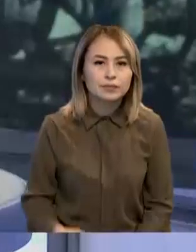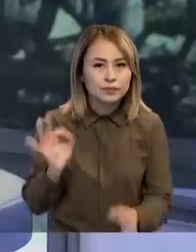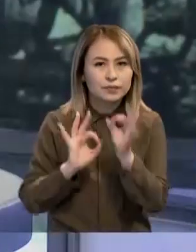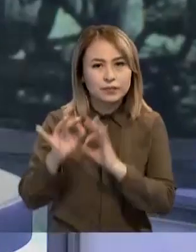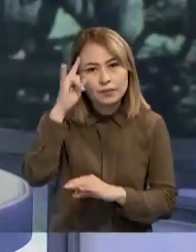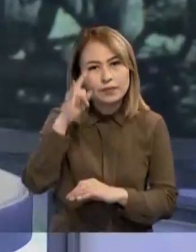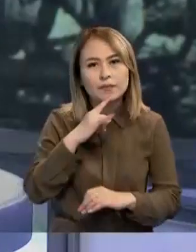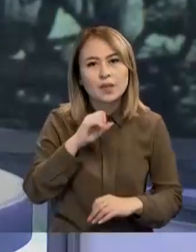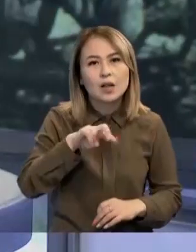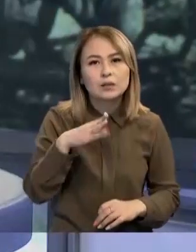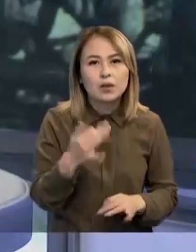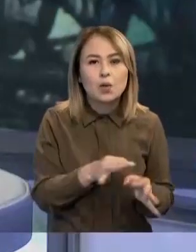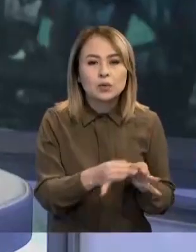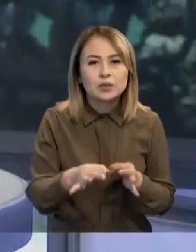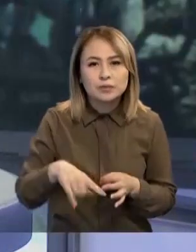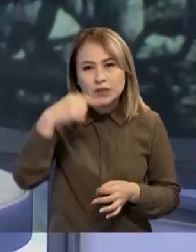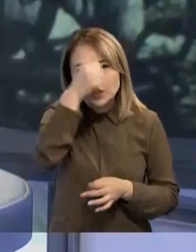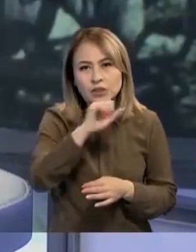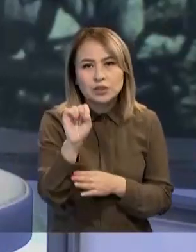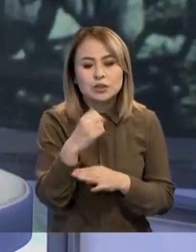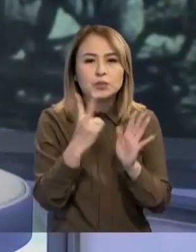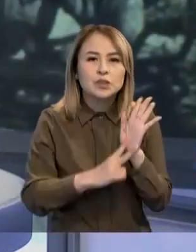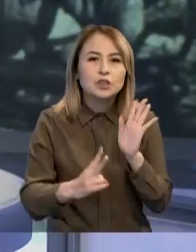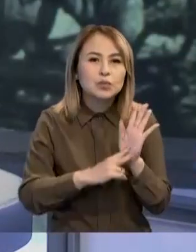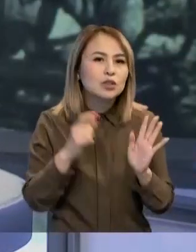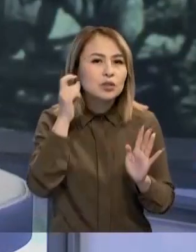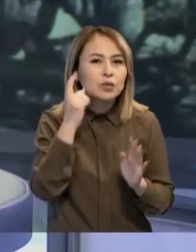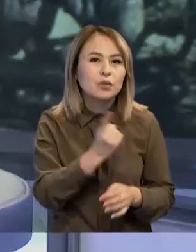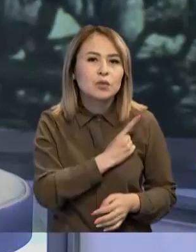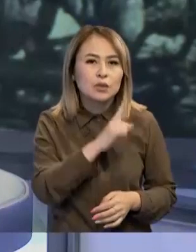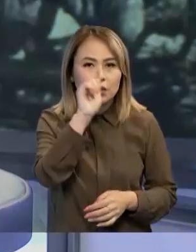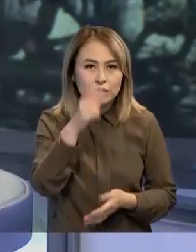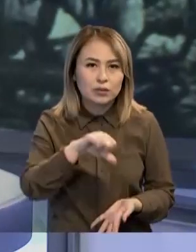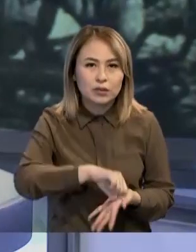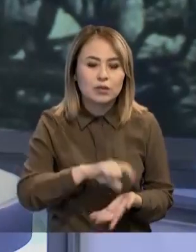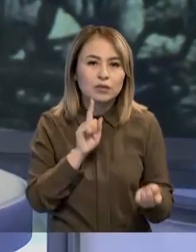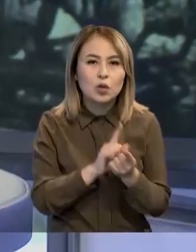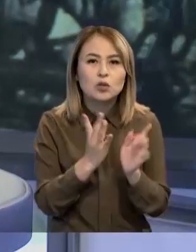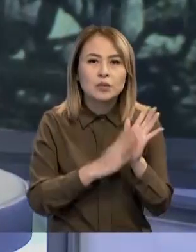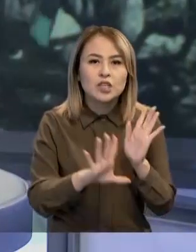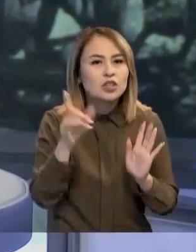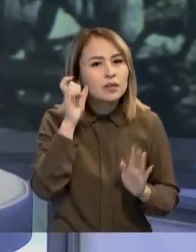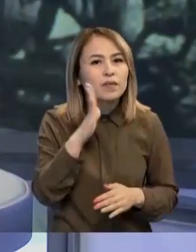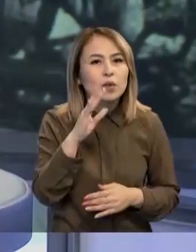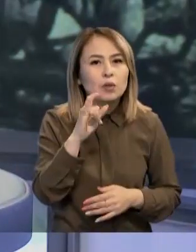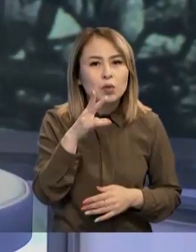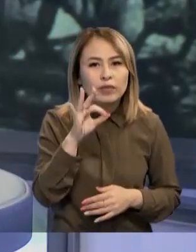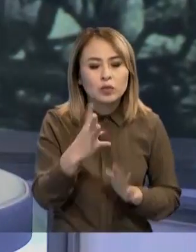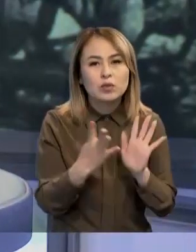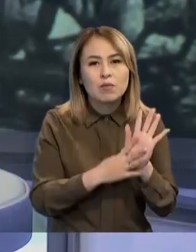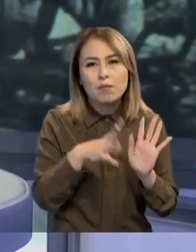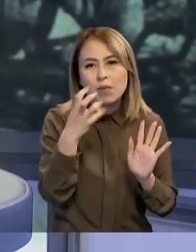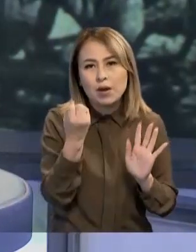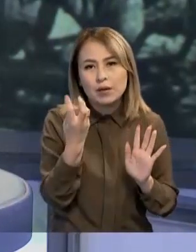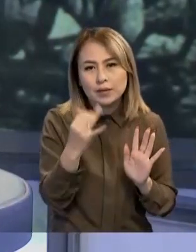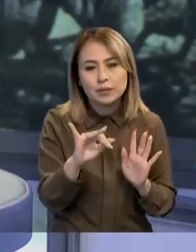Шығыс Қазақстандағы Алтай ауданында биыл жеңістің 77 жылдығын жалғыз соғыс ардагері қарсы алды. 95 жастағы Василий Рудометов 9